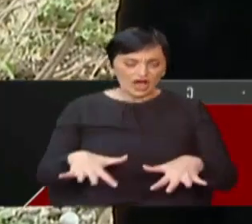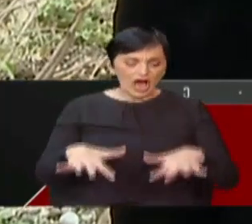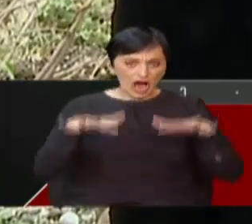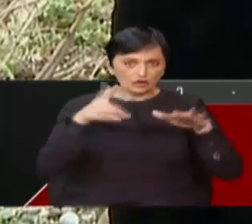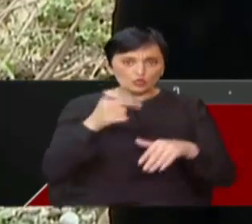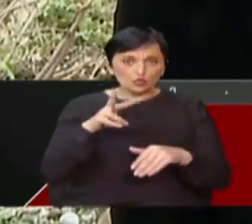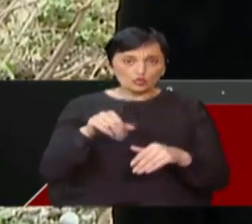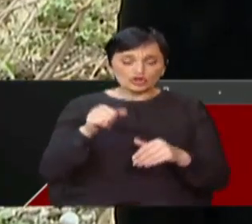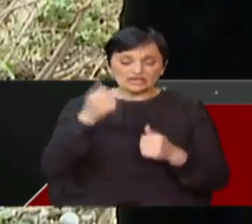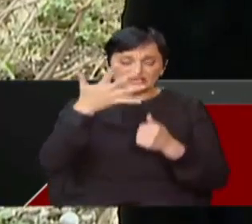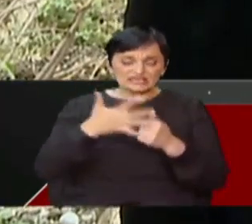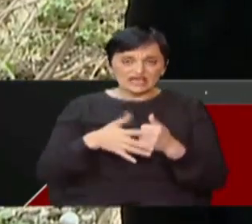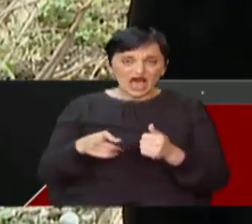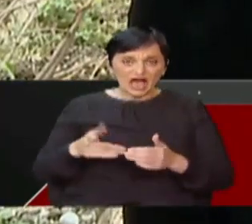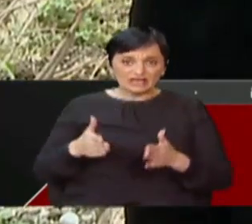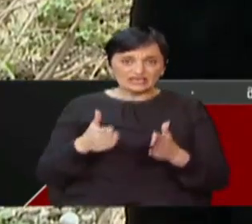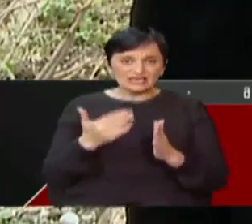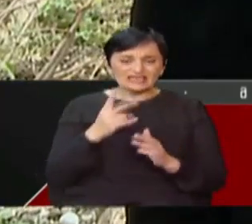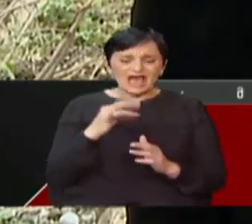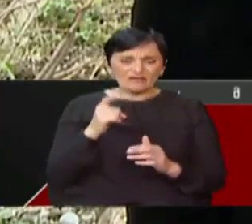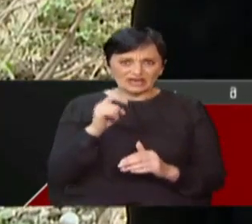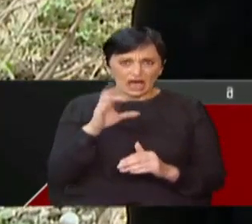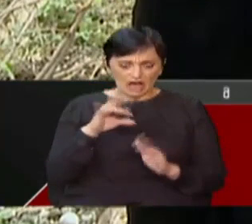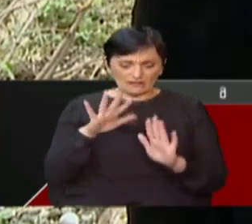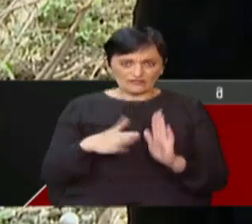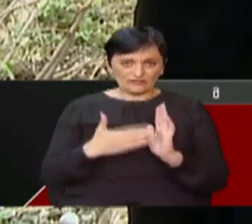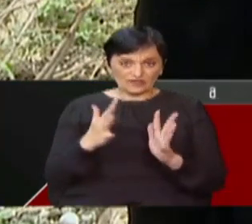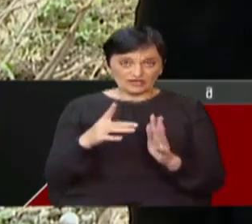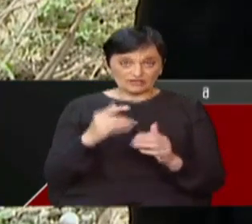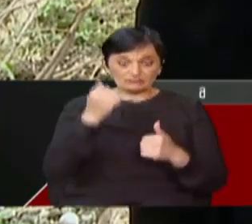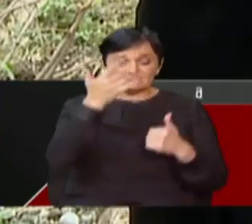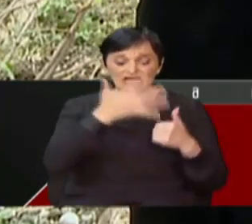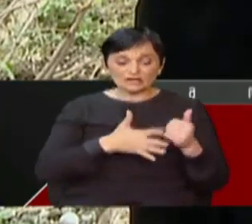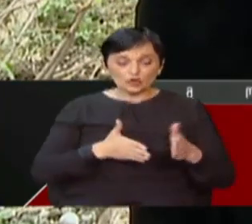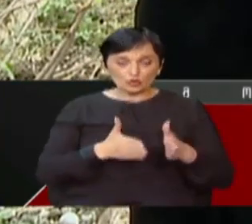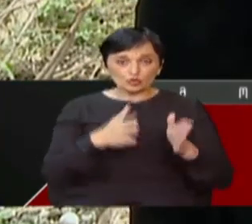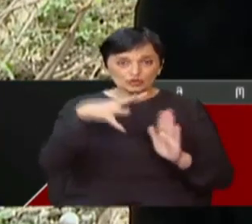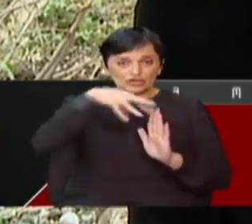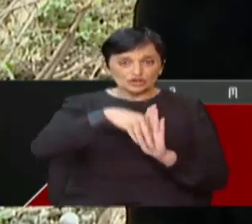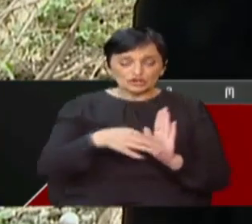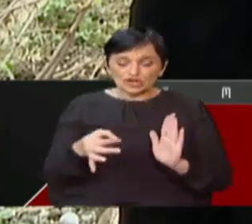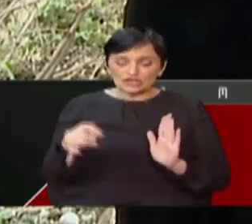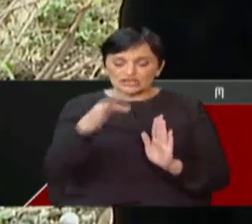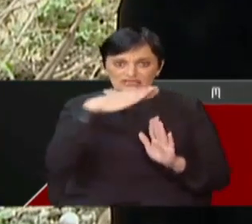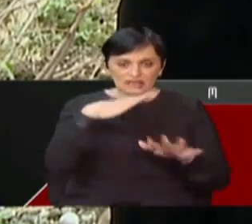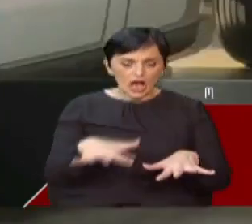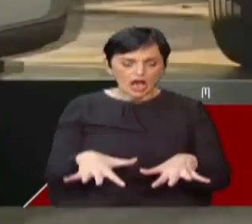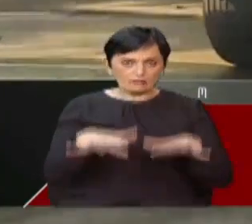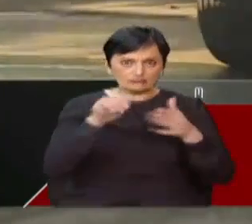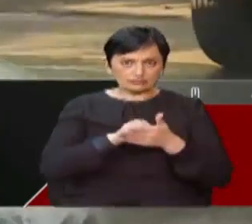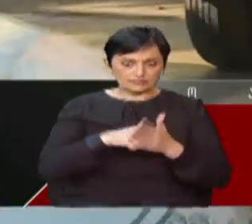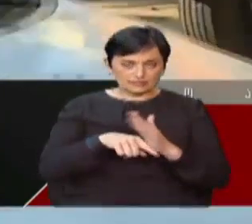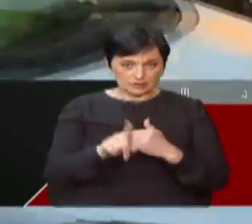ცენტრალურ ნაწილში მდებარე ნავთის ხევი, რამაც გამოიწვია ცენტრალური გზების და შიდა საუბნო გზების დატბორვა.